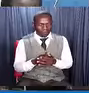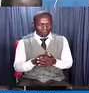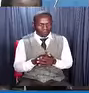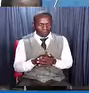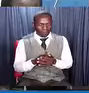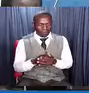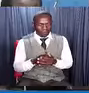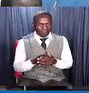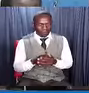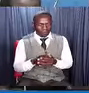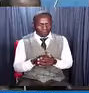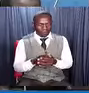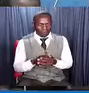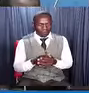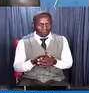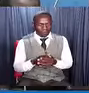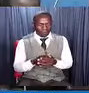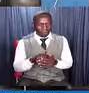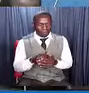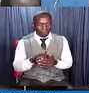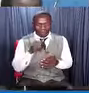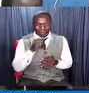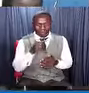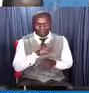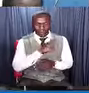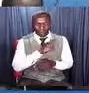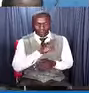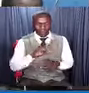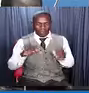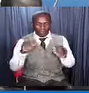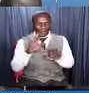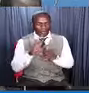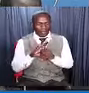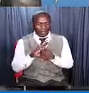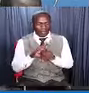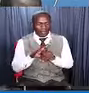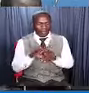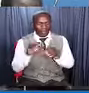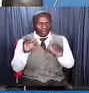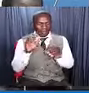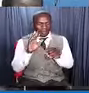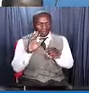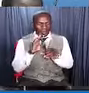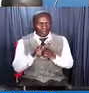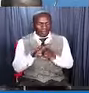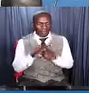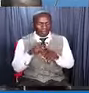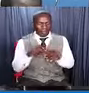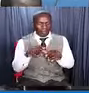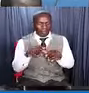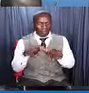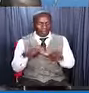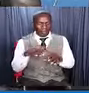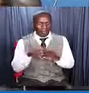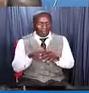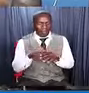maana hawapati, maana hawana kukaa. Wanafundishwa mengi, tunawafundisha mengi, lakini